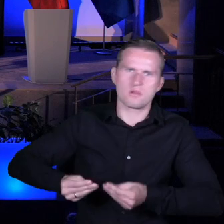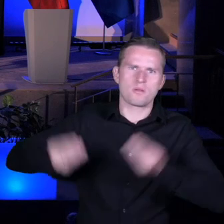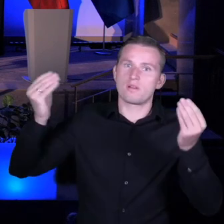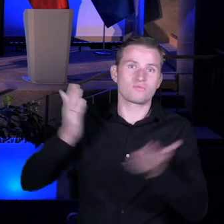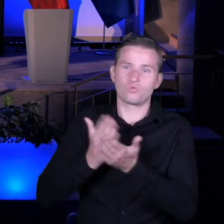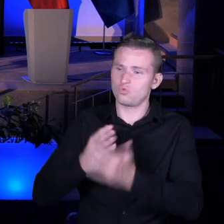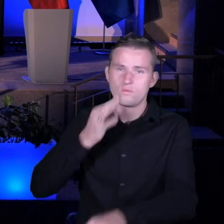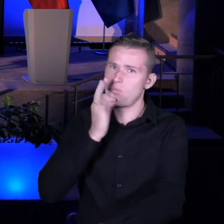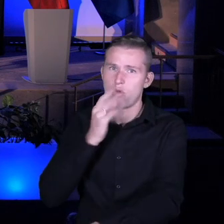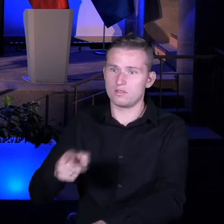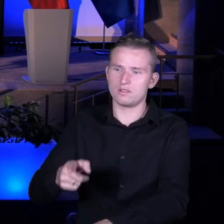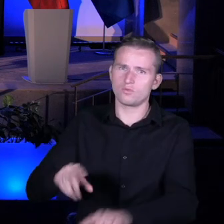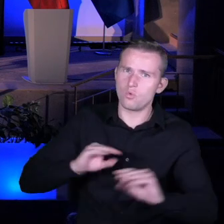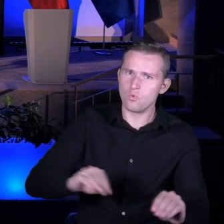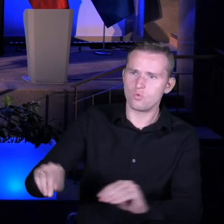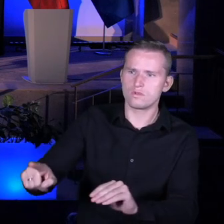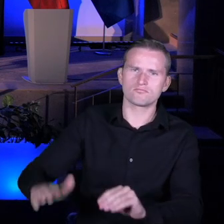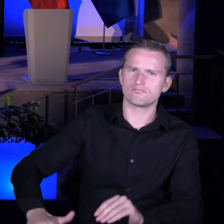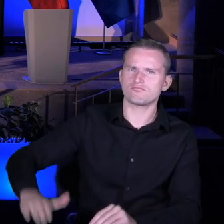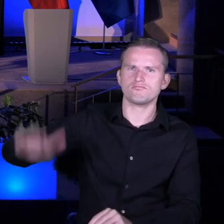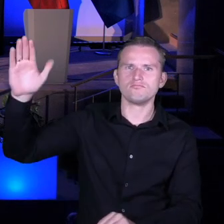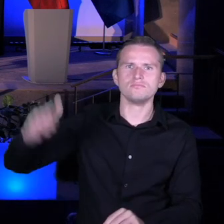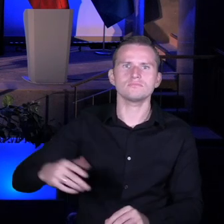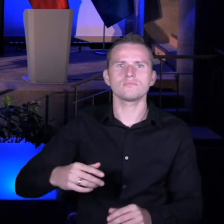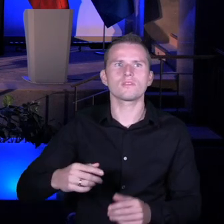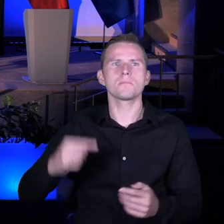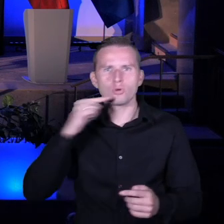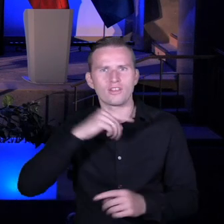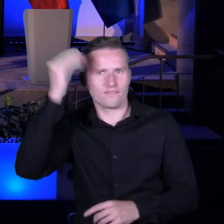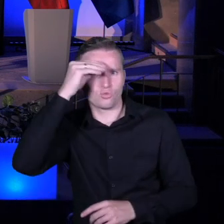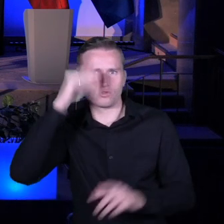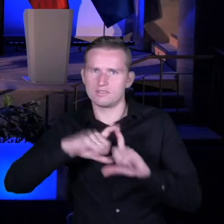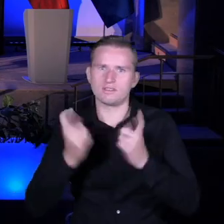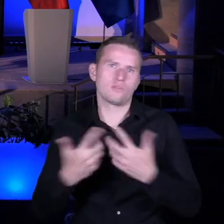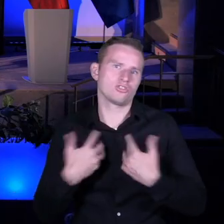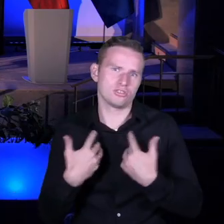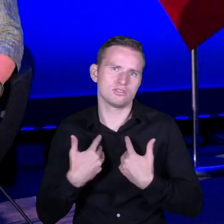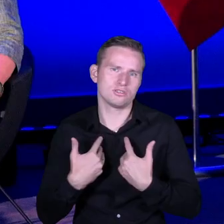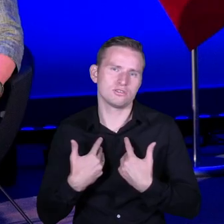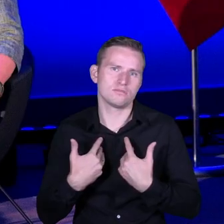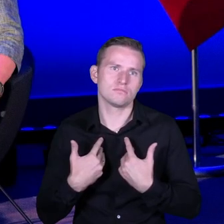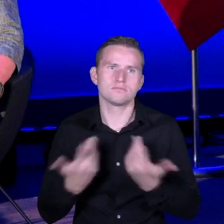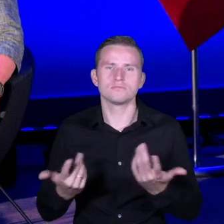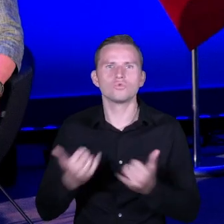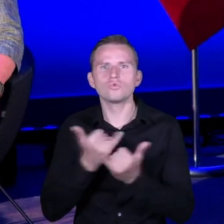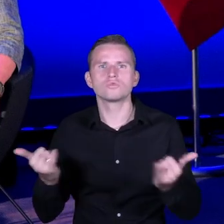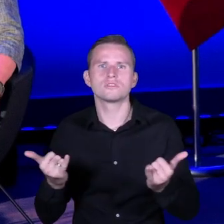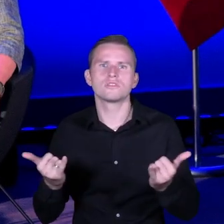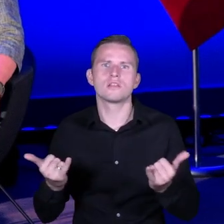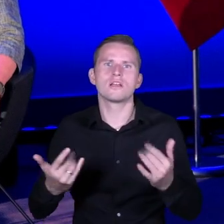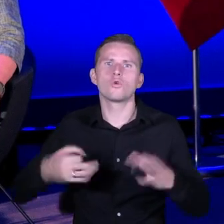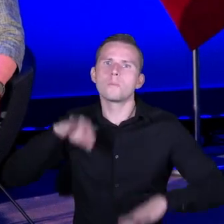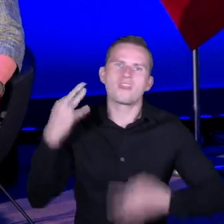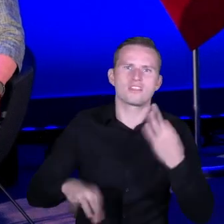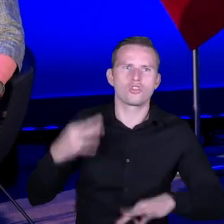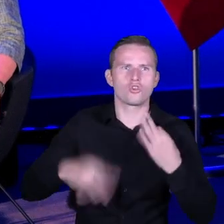całe życie, żeby umieć się też uczyć przez całe życie też nowych umiejętności, które właśnie wymusza